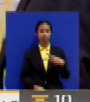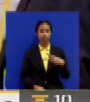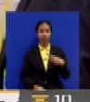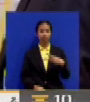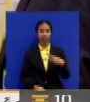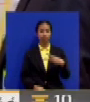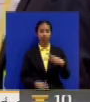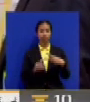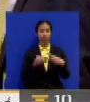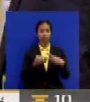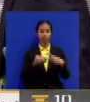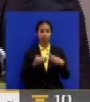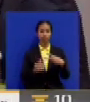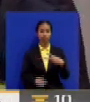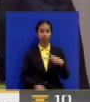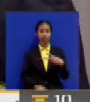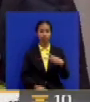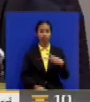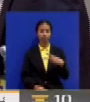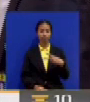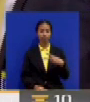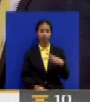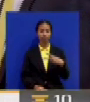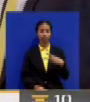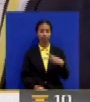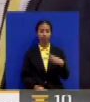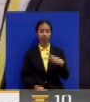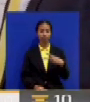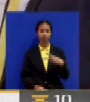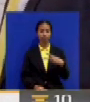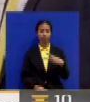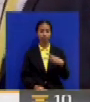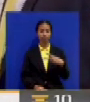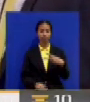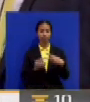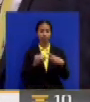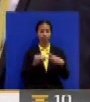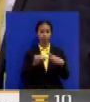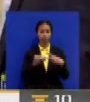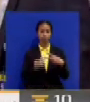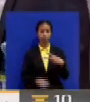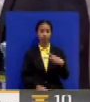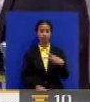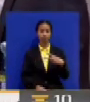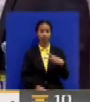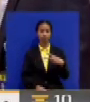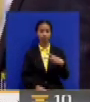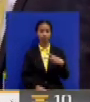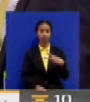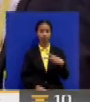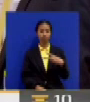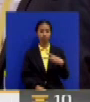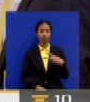ไงใช่ไหมก็จะได้ใช่ไหม ค่ะ แต่ว่าถ้าสวไม่แตกเสียงออกมาแล้วเนี่ยเลือกอันนี้ก่อนต้